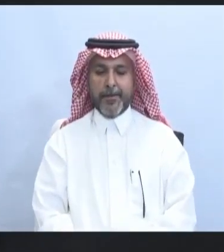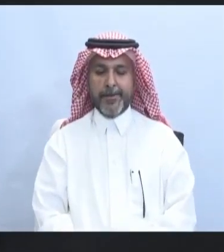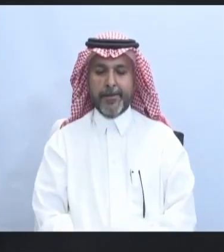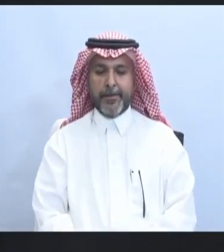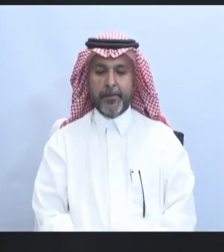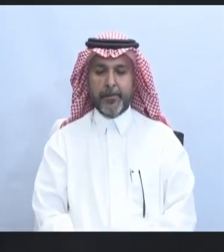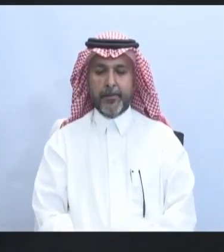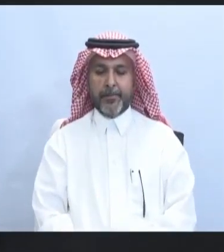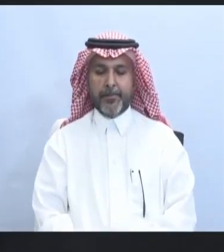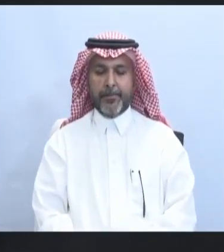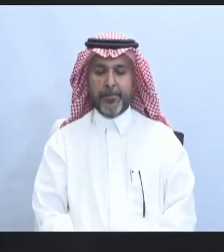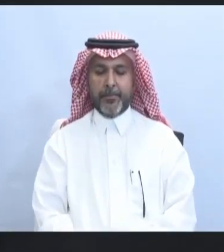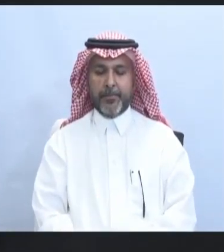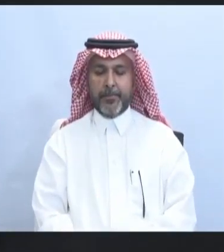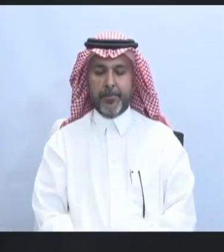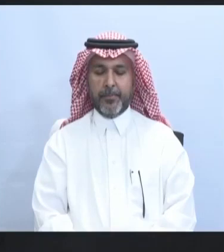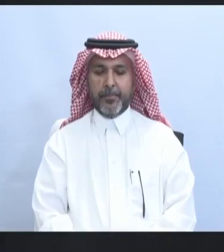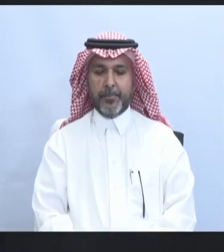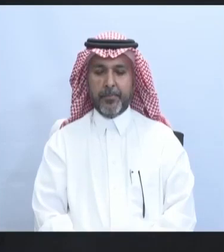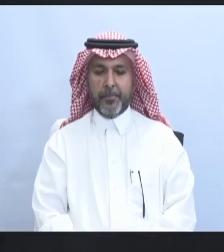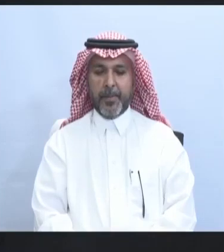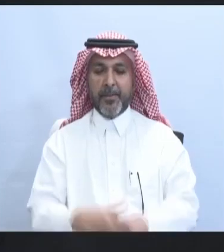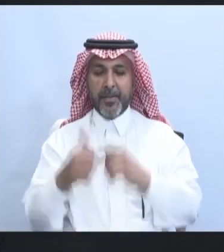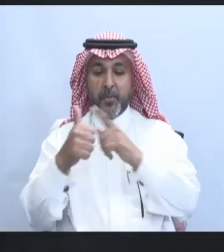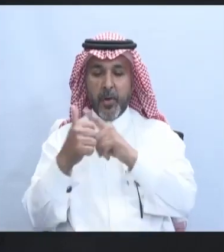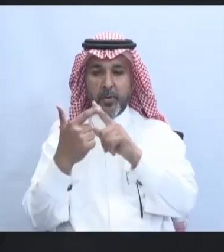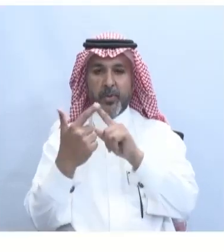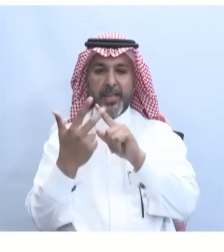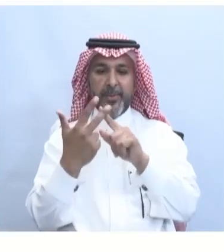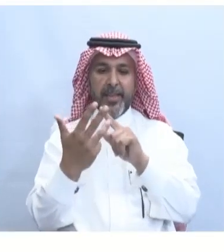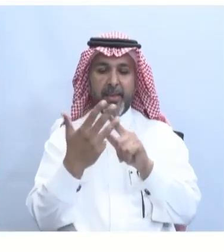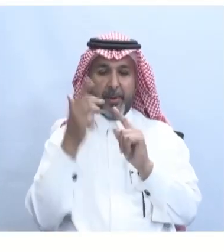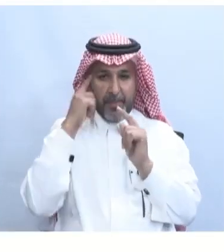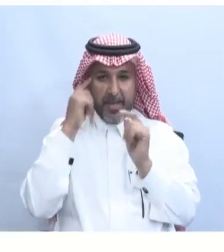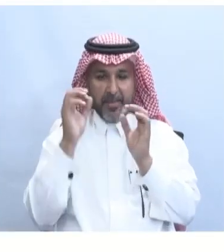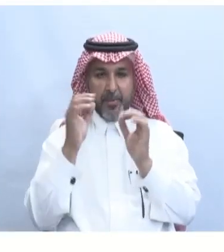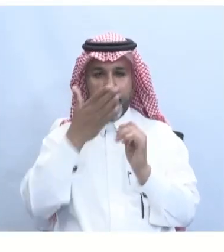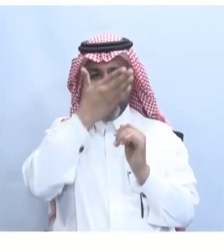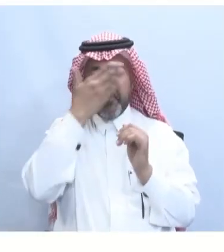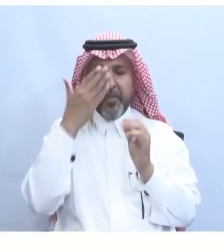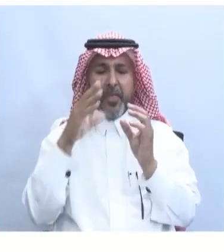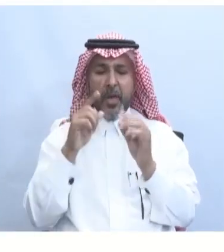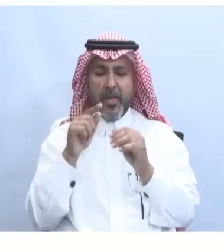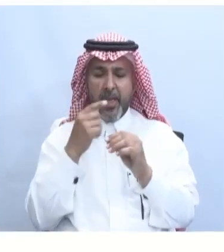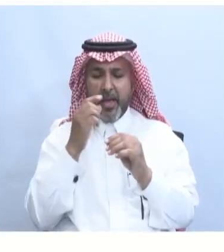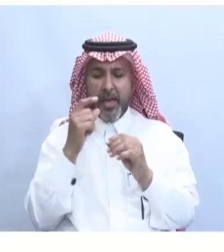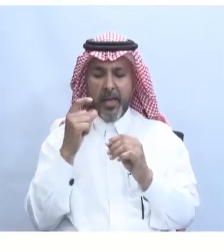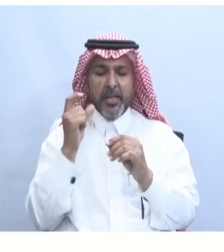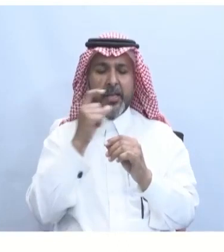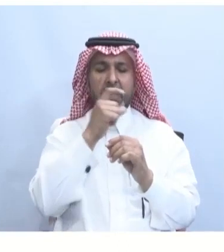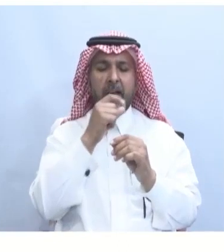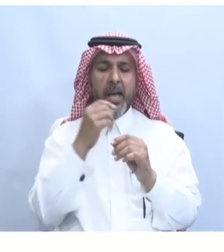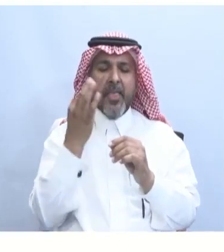عالميه وحضاره انسانيه ذات قيم كما ذكرنا ومبادئ توسعت وشملت جميع